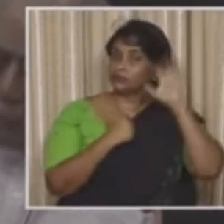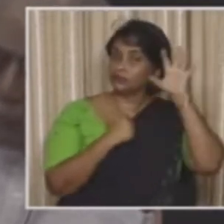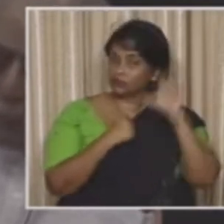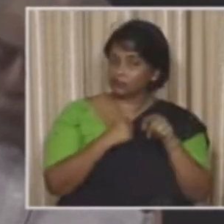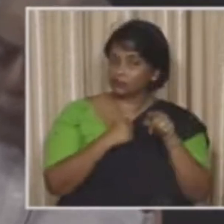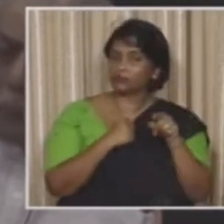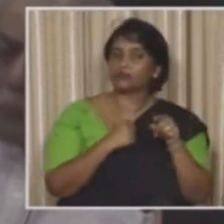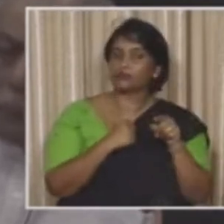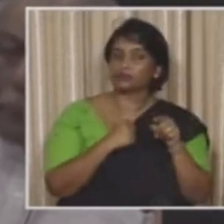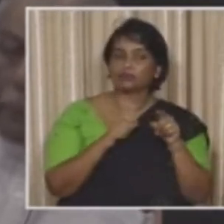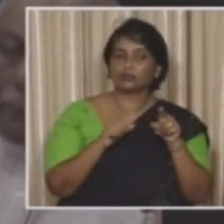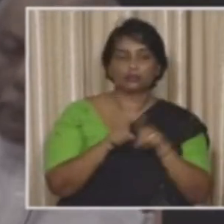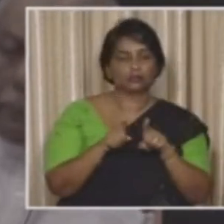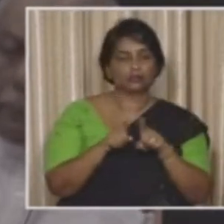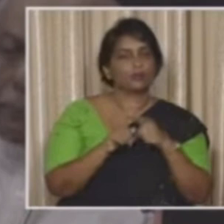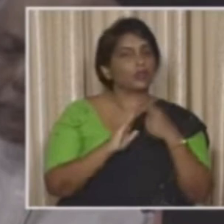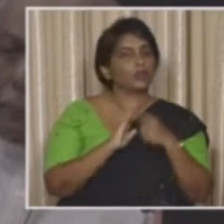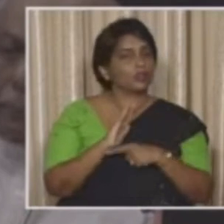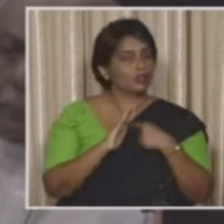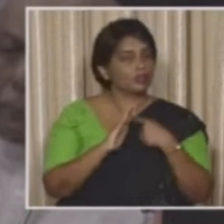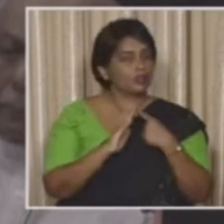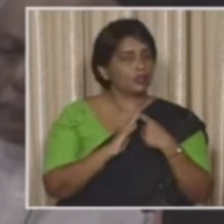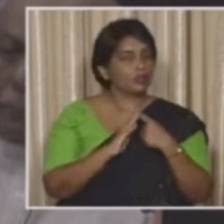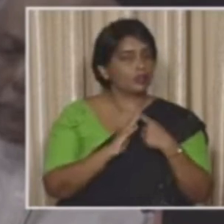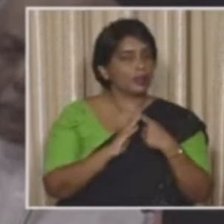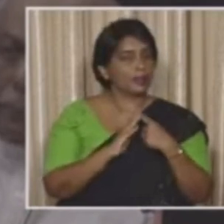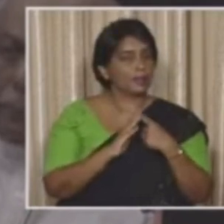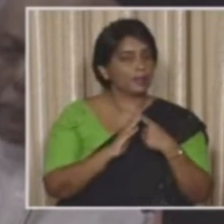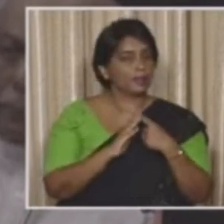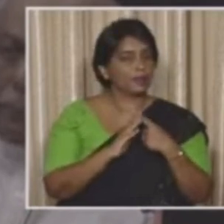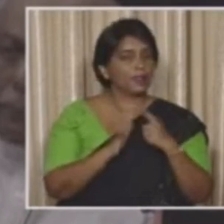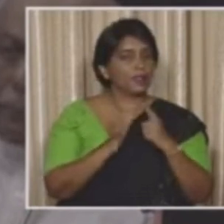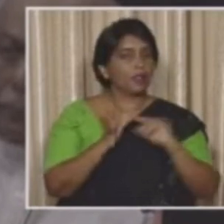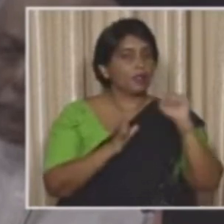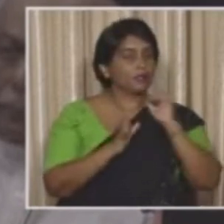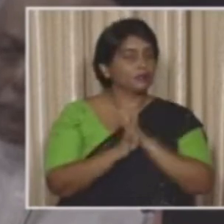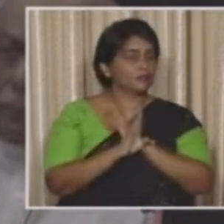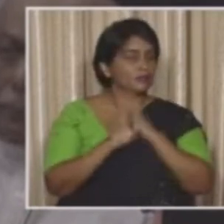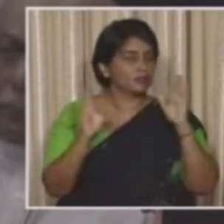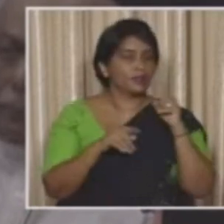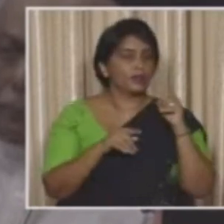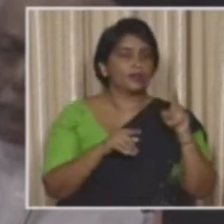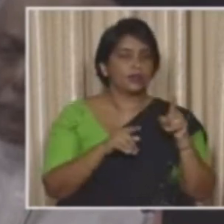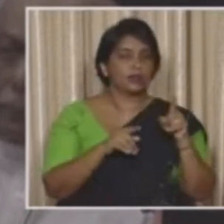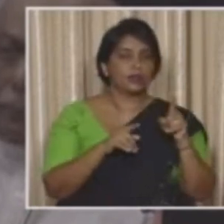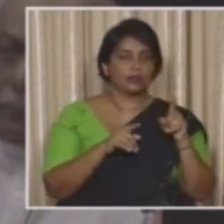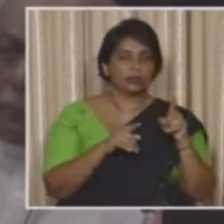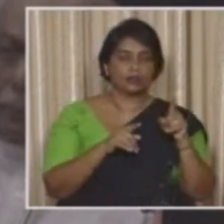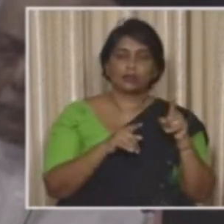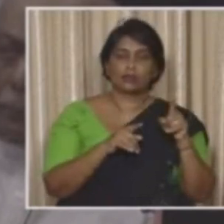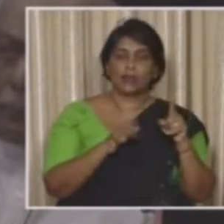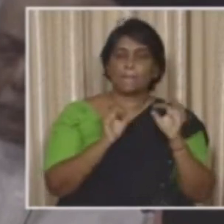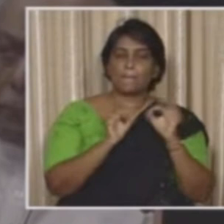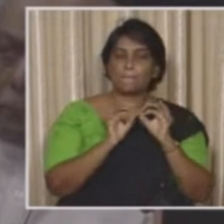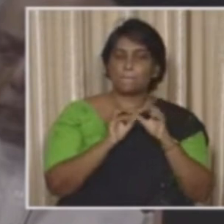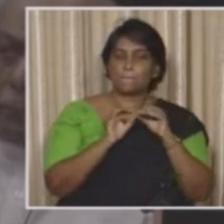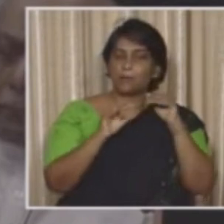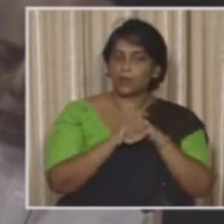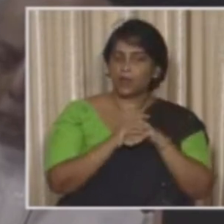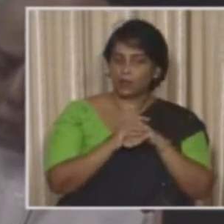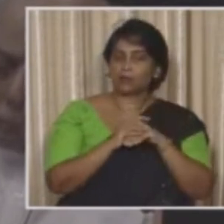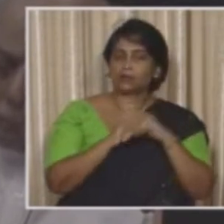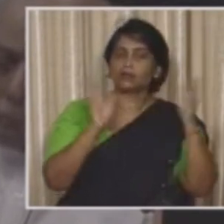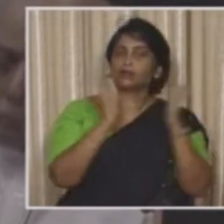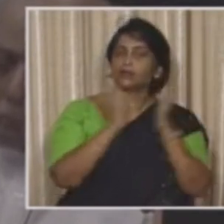ගෙනාවයකට මීට අමතරව ලංකාවේ ආසියාවේ ලොකුම බැටරි ස්ටෝරේජ් බැටරි අඟා පවත්වන කෑල්ලත්